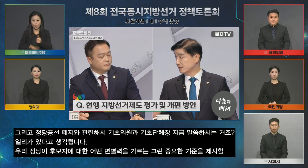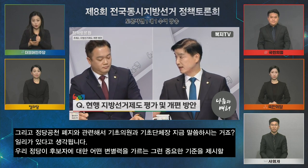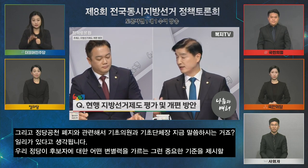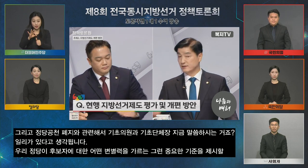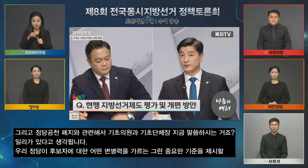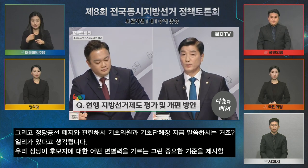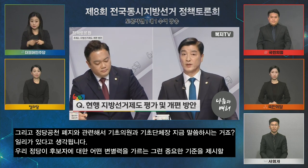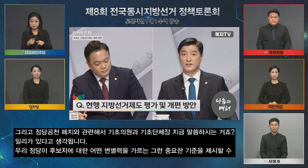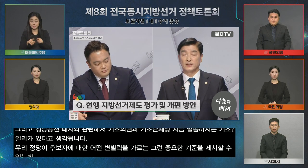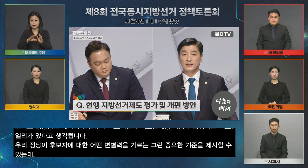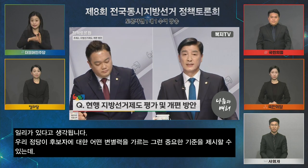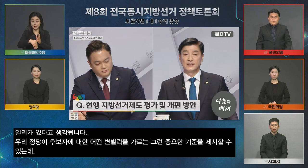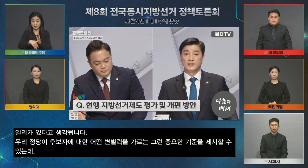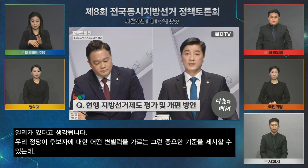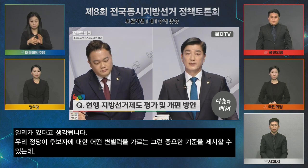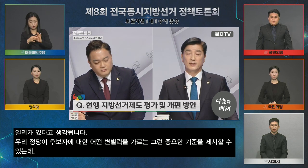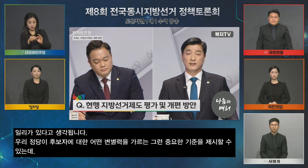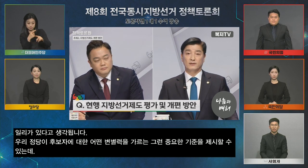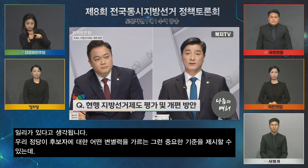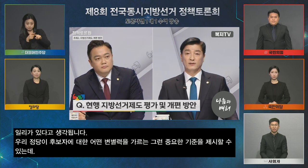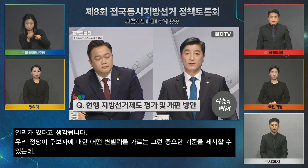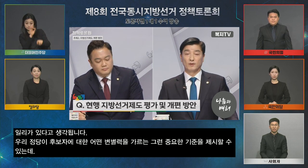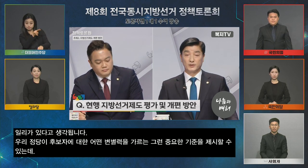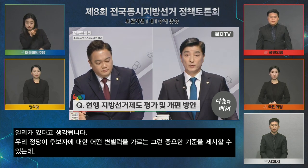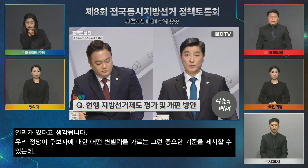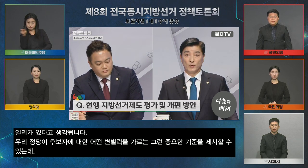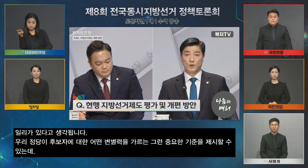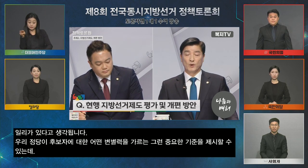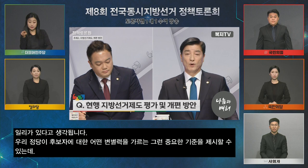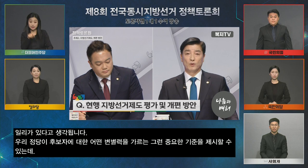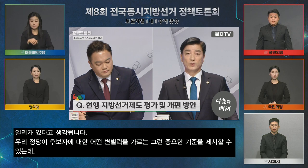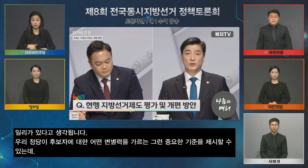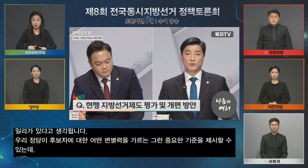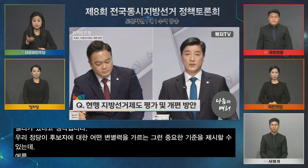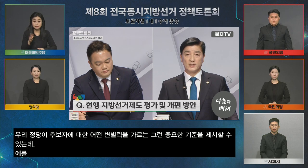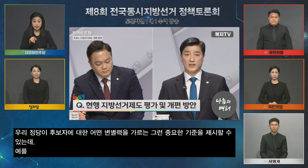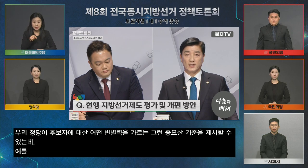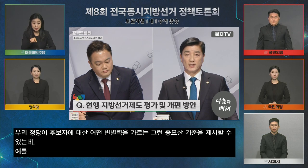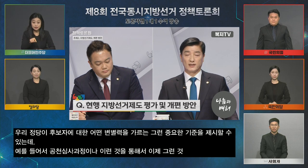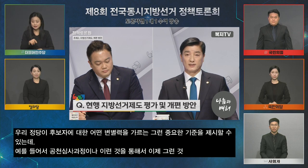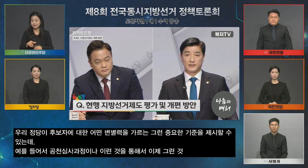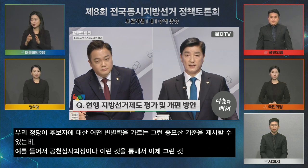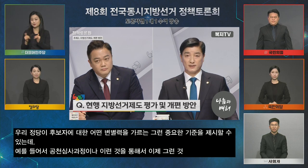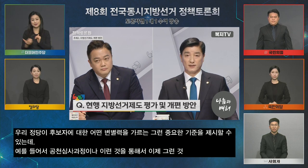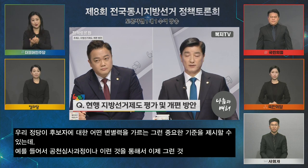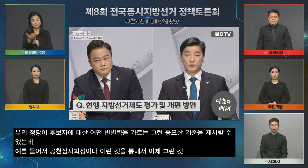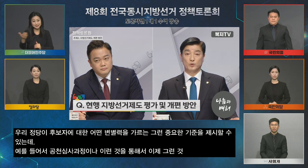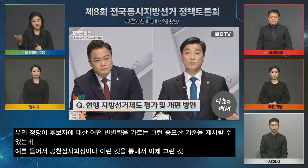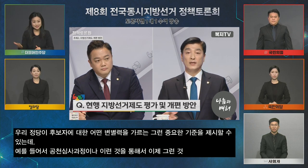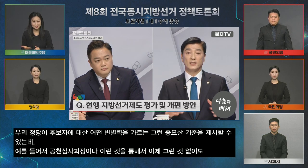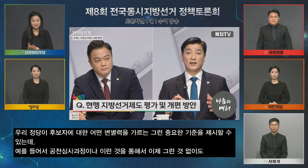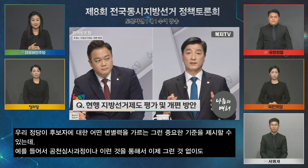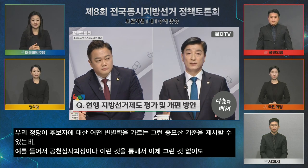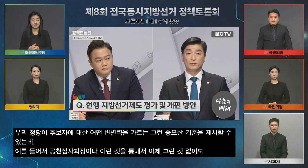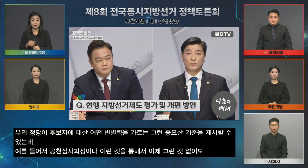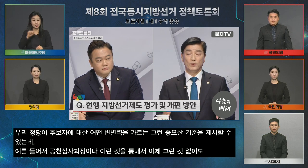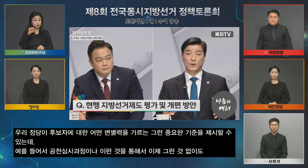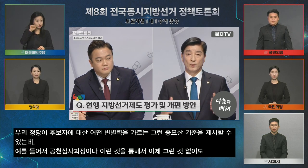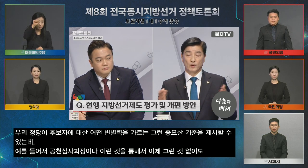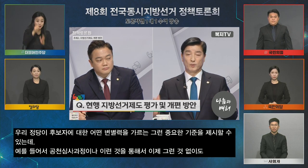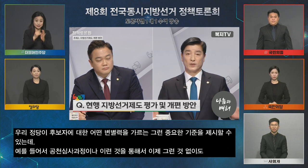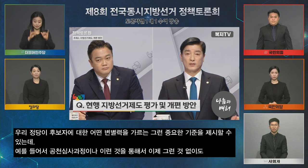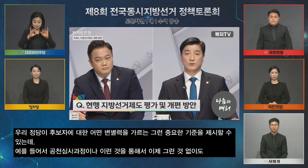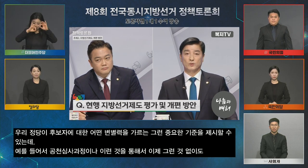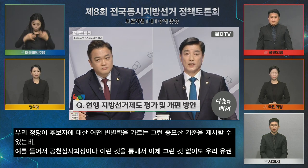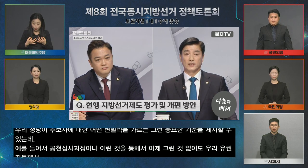과정이라든가 이런 걸 통해서 이제 그런 것 없이도 우리 유권자들께서 그리고 출마자들도